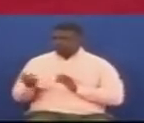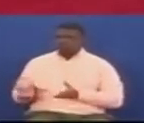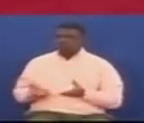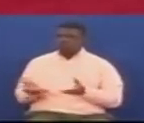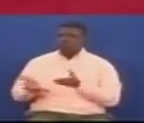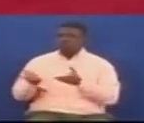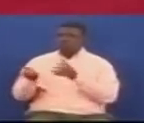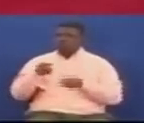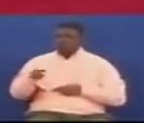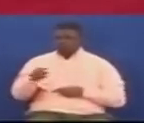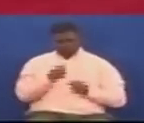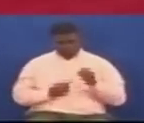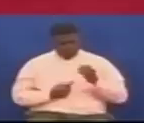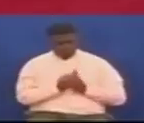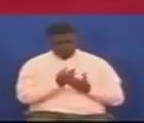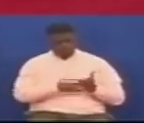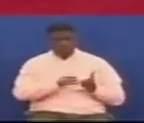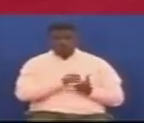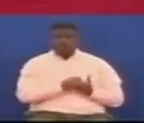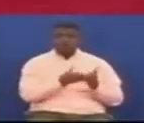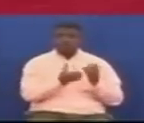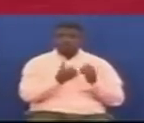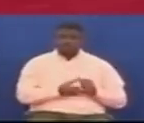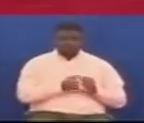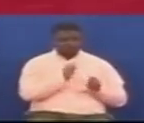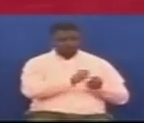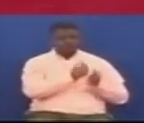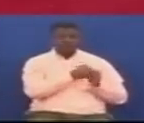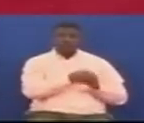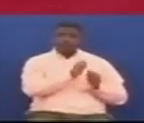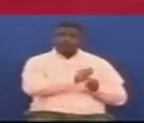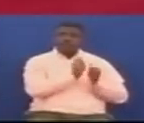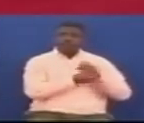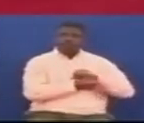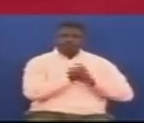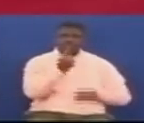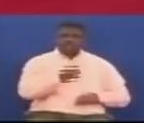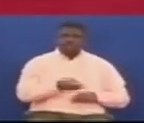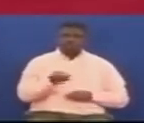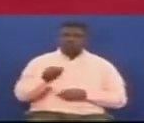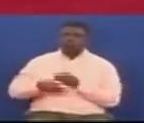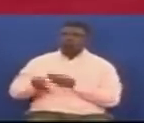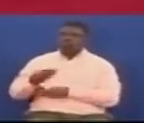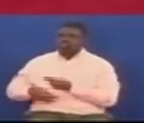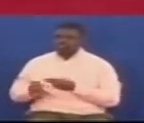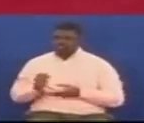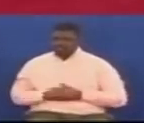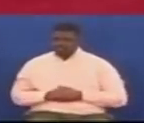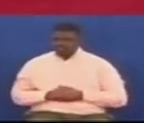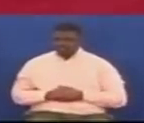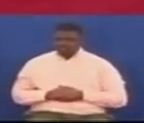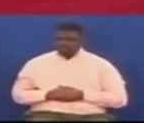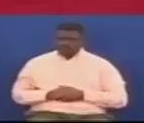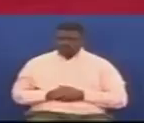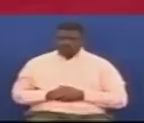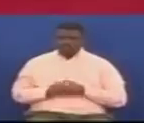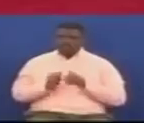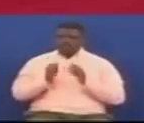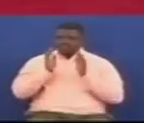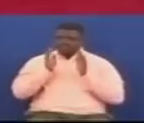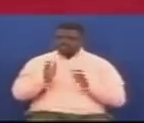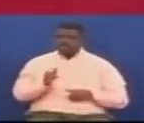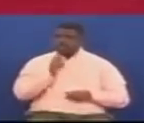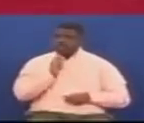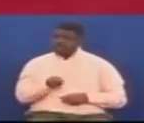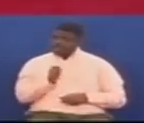na ongezeko la mahitaji ya bidhaa pamoja na marekebisho ya sera za kiuchumi. Mheshimiwa Spika, mwenendo wa uchumi wa nchi za Jumuiya ya